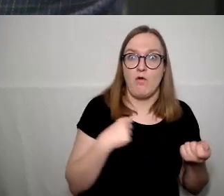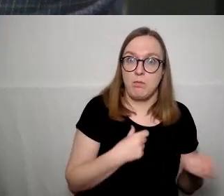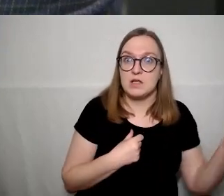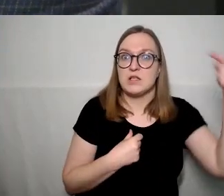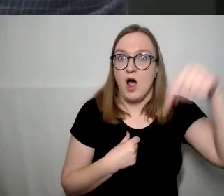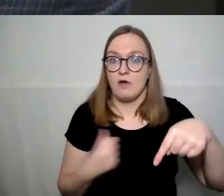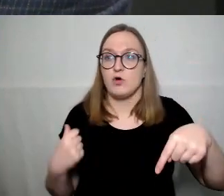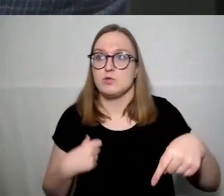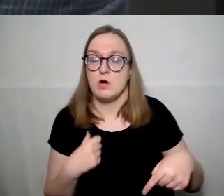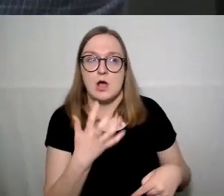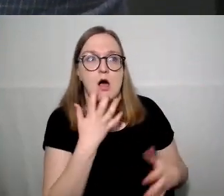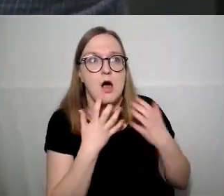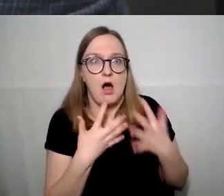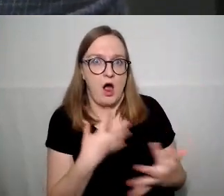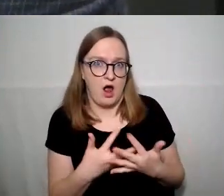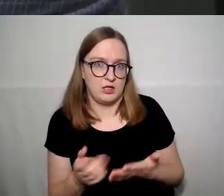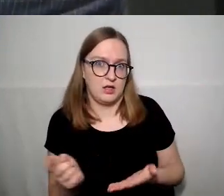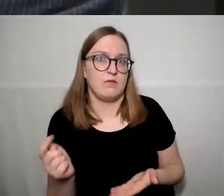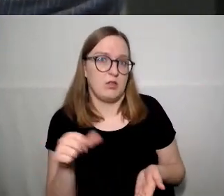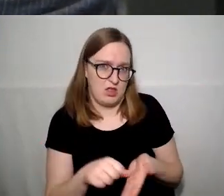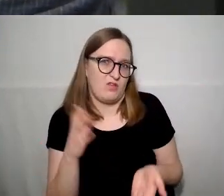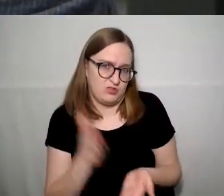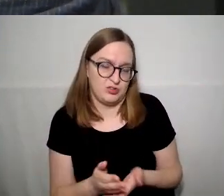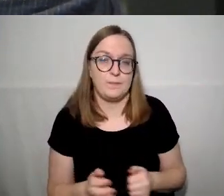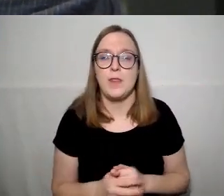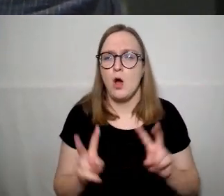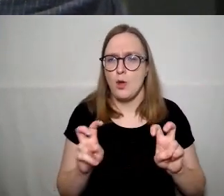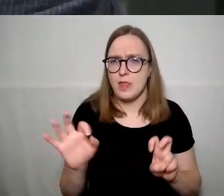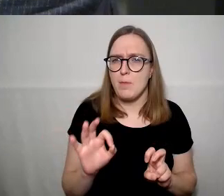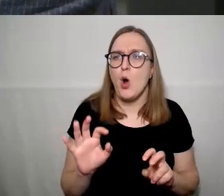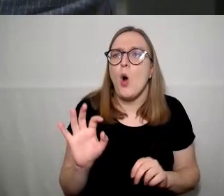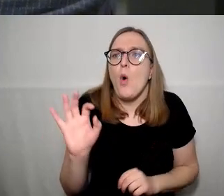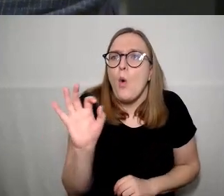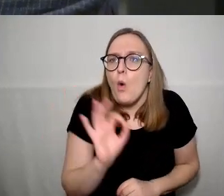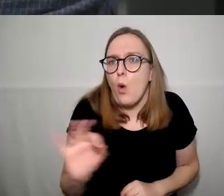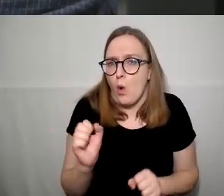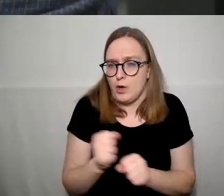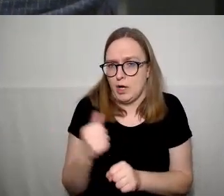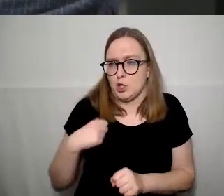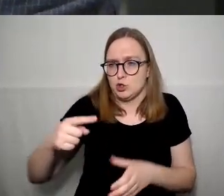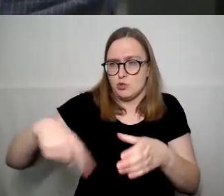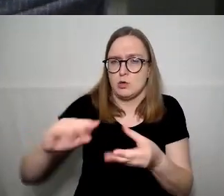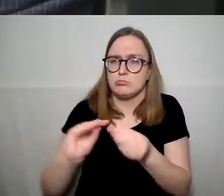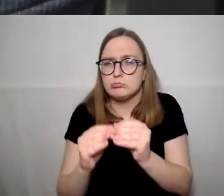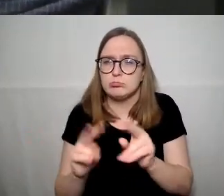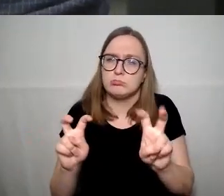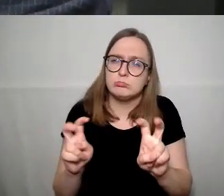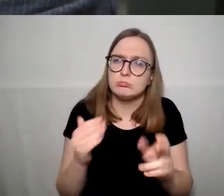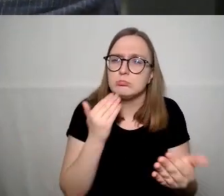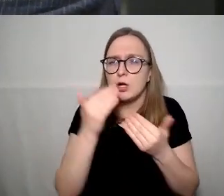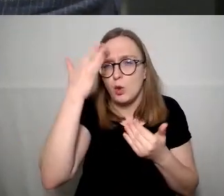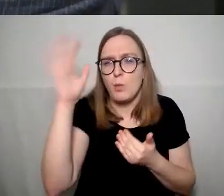gerokai didesnis. O jeigu kalbant apie klausimus, kuriais reikėtų tartis, realiai tartis, tai tikrai ne kiekvienas